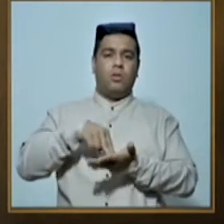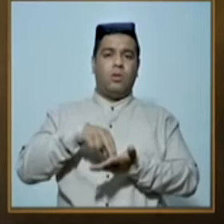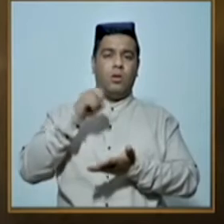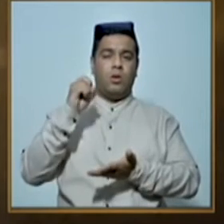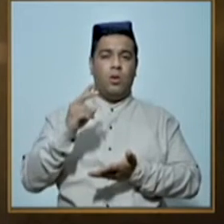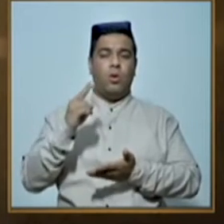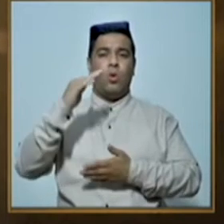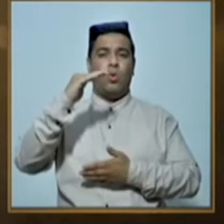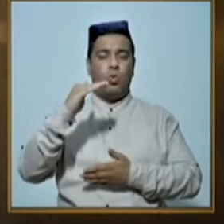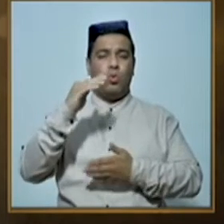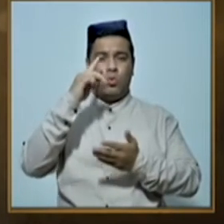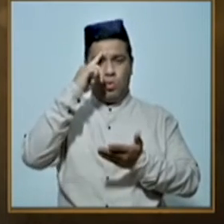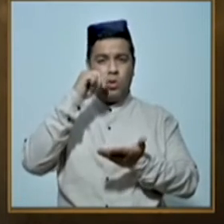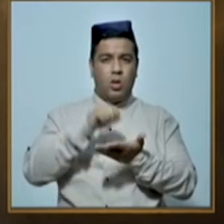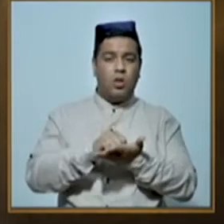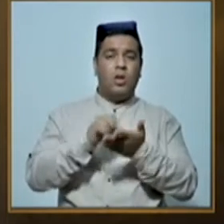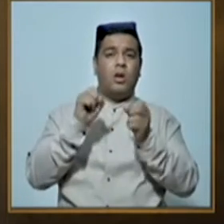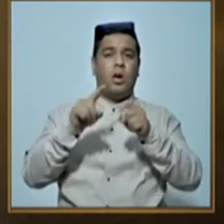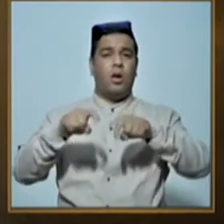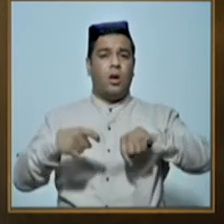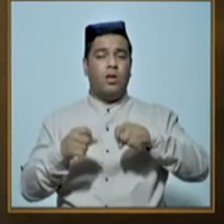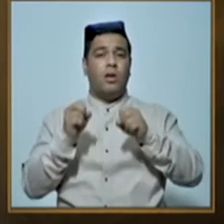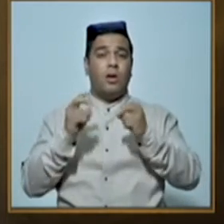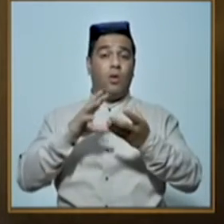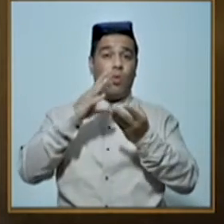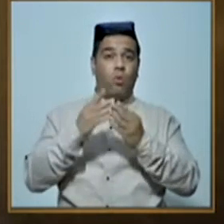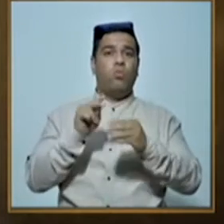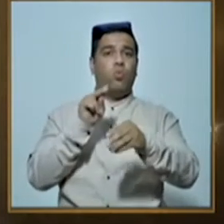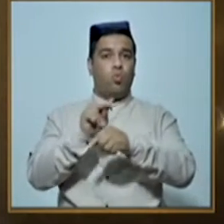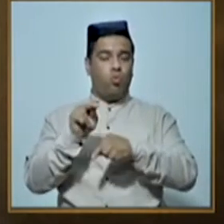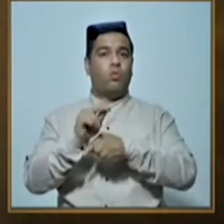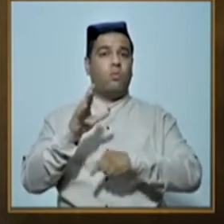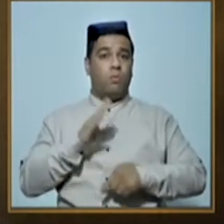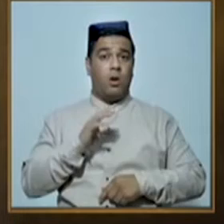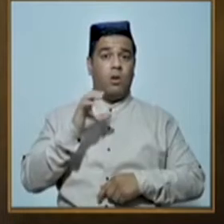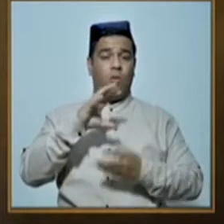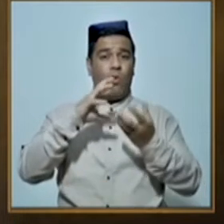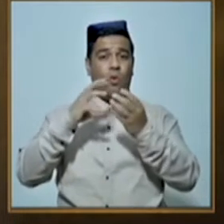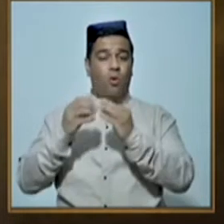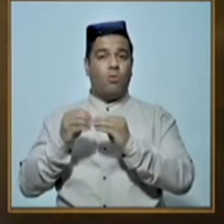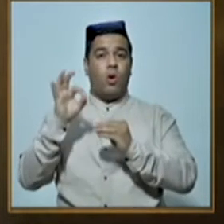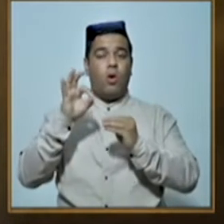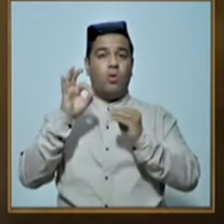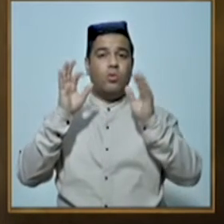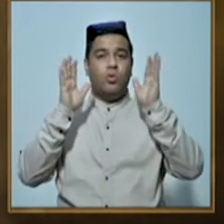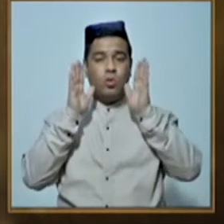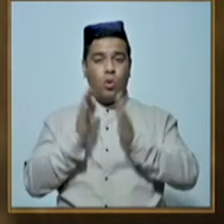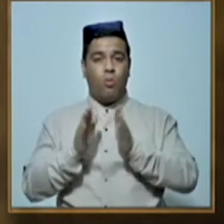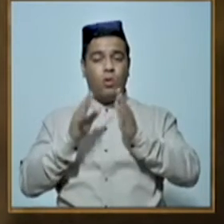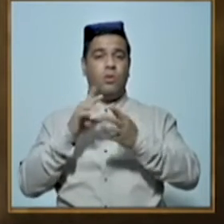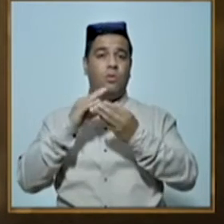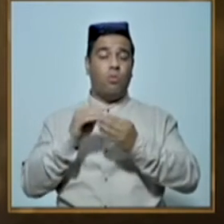qandoq bo'ladi, ruku, sujud qandoq, uni ichida nimalar o'qiladi, sirtki narsalarni o'rgandik. Lekin